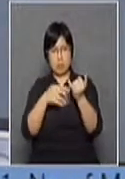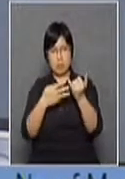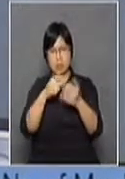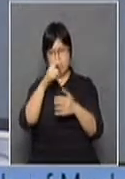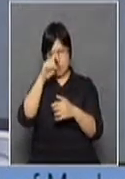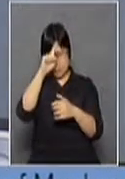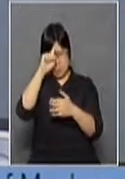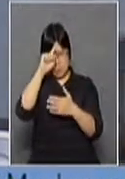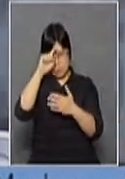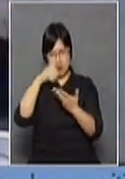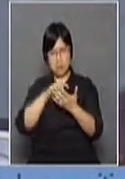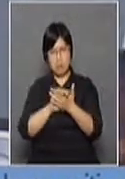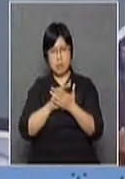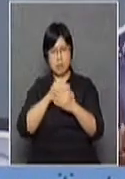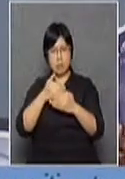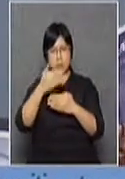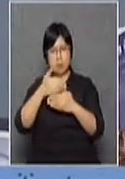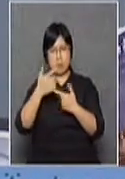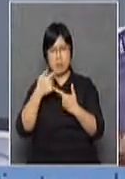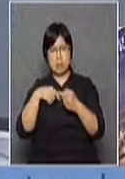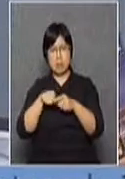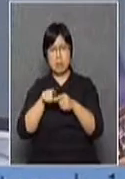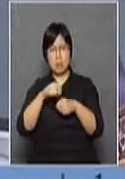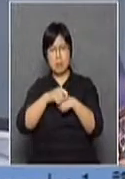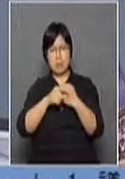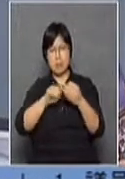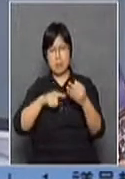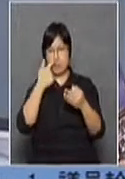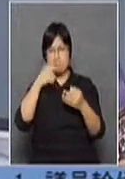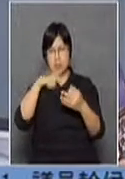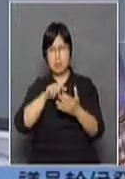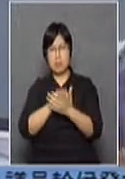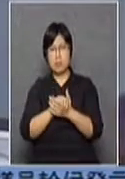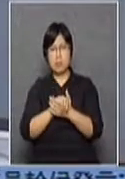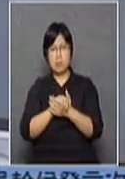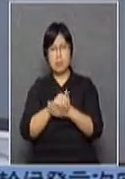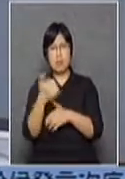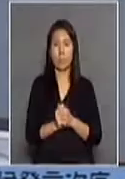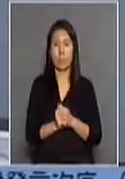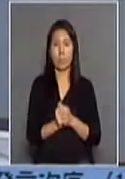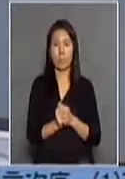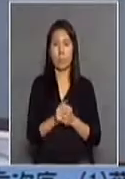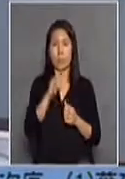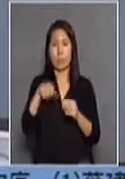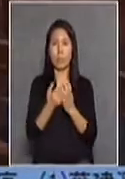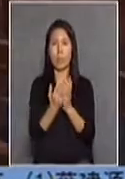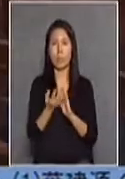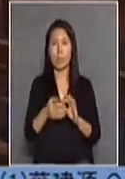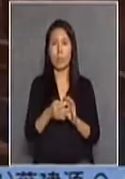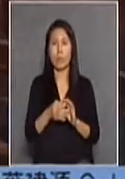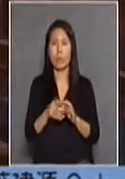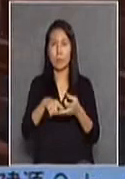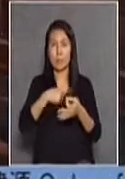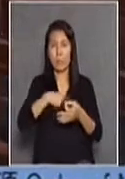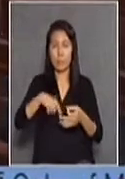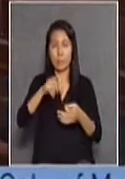廣場上的共和國》，風從得住最新噶啦，係咪？仲有陳小雅，而家都喺大陸